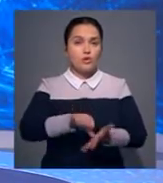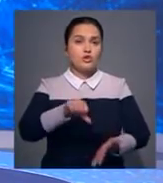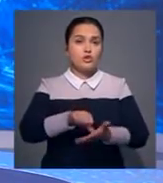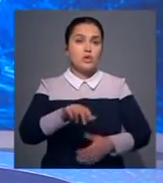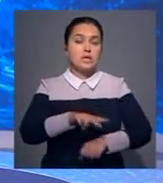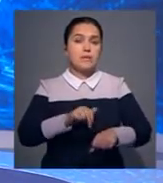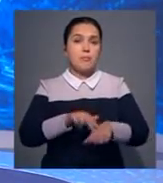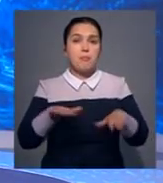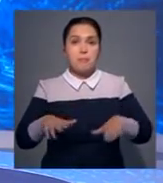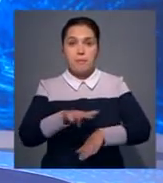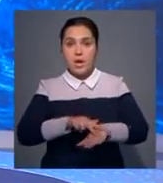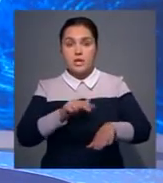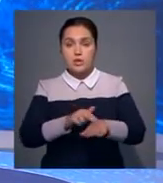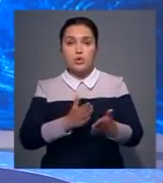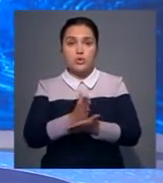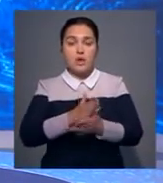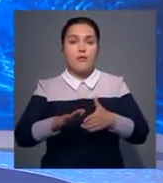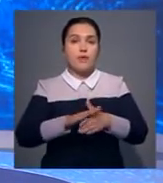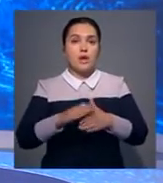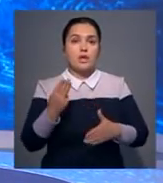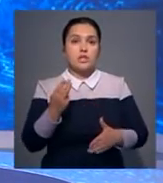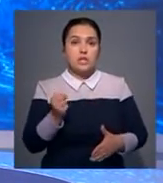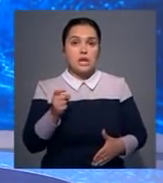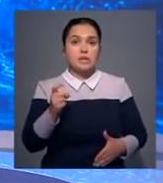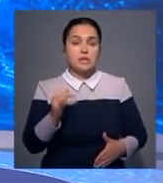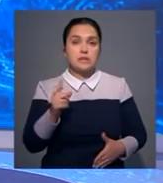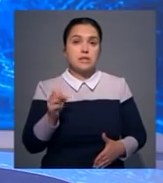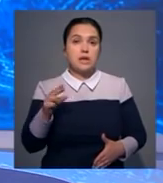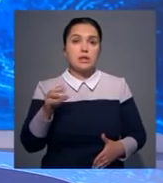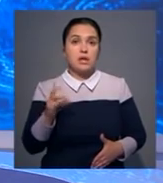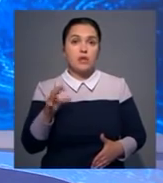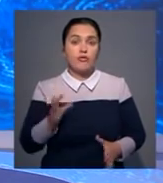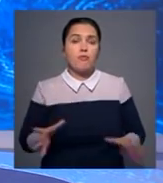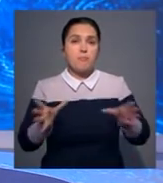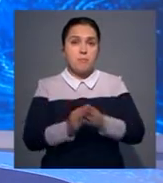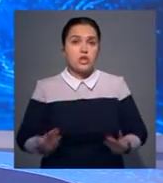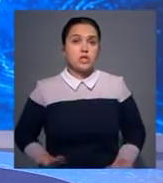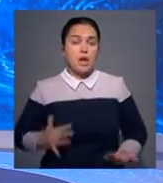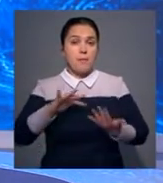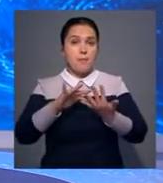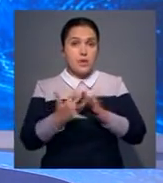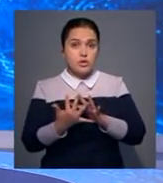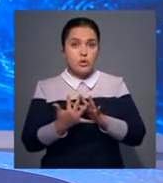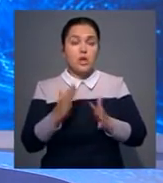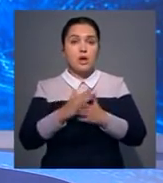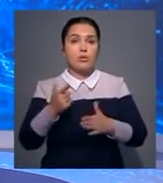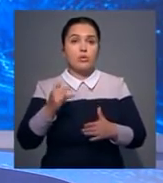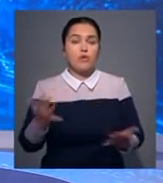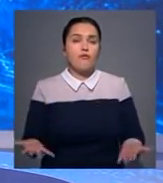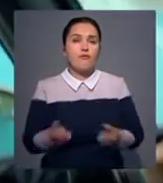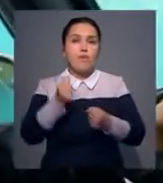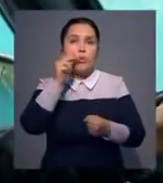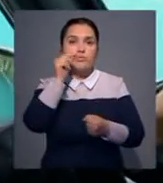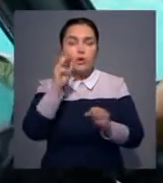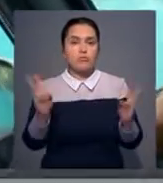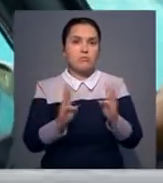Участковый инспектор местной полицейской службы Ильяс Шахизаданов вместе с жителем поселка Гульдала вытащил из горящего дома мужчину. В тот день